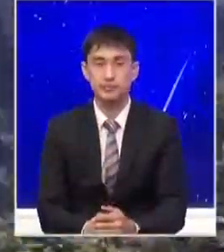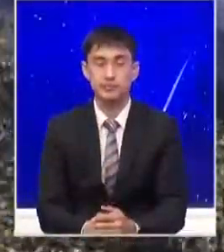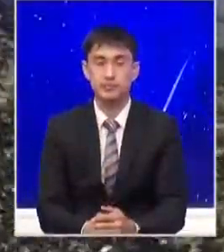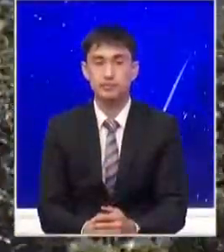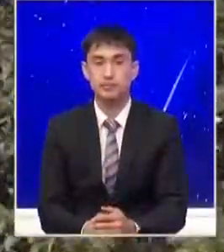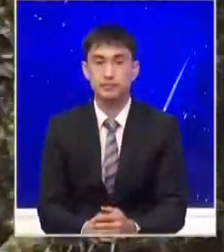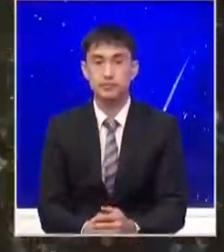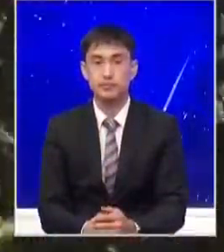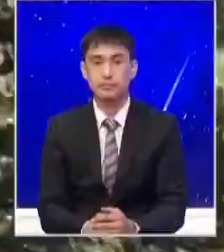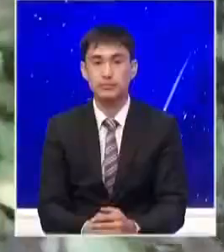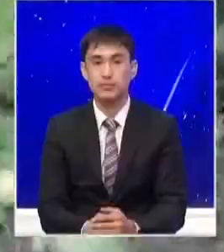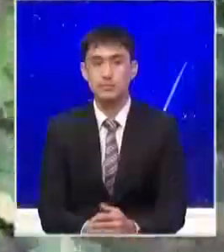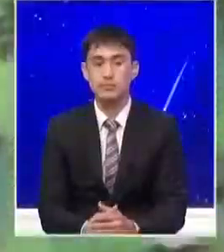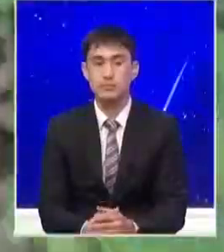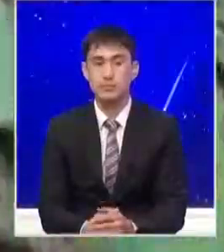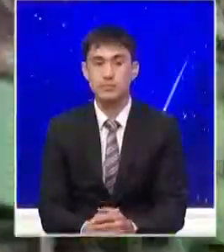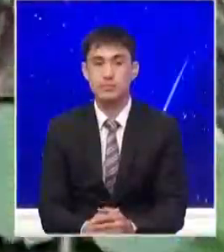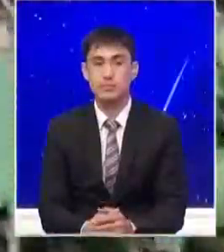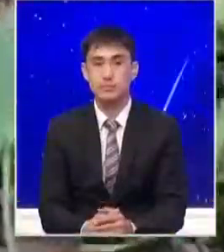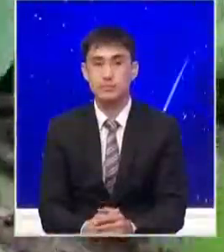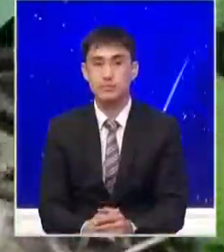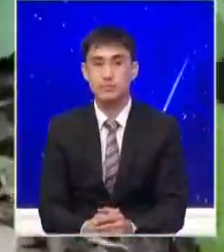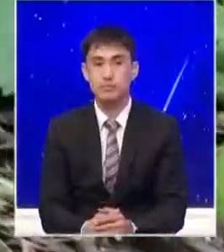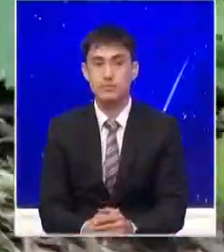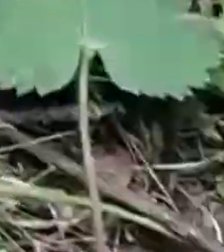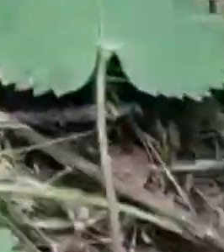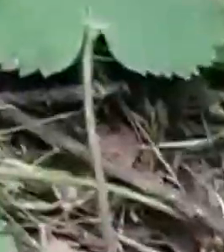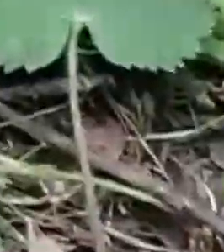года. Эльвира Ликерова, Нуржан Касабулатов, Жайық Курманбаев, телеканал ЖТСУ.